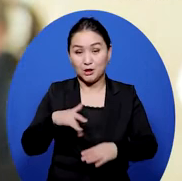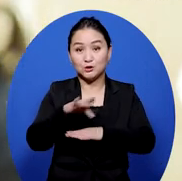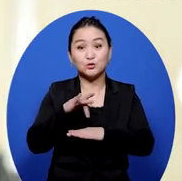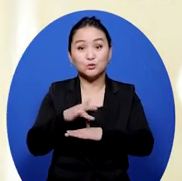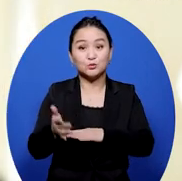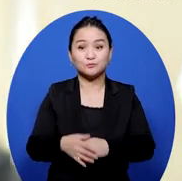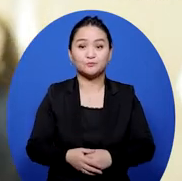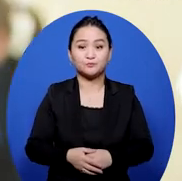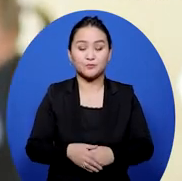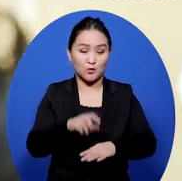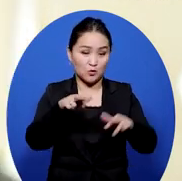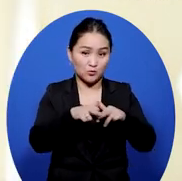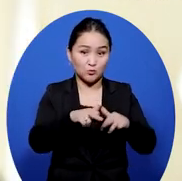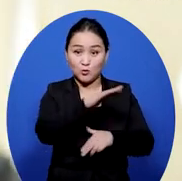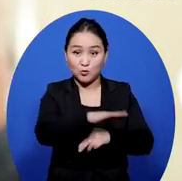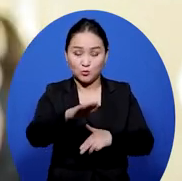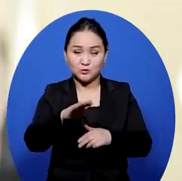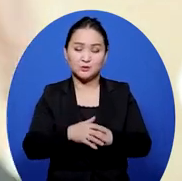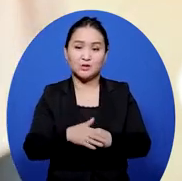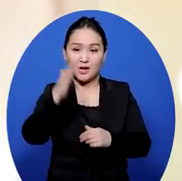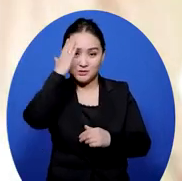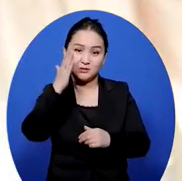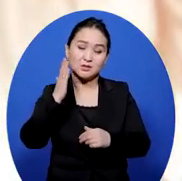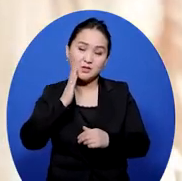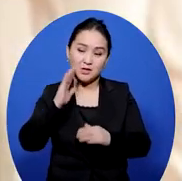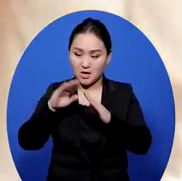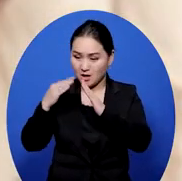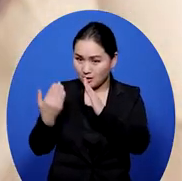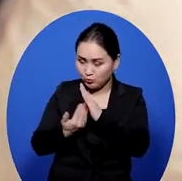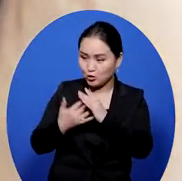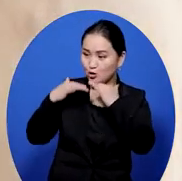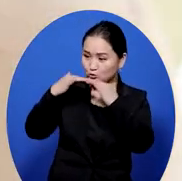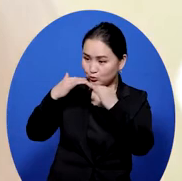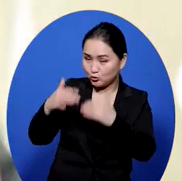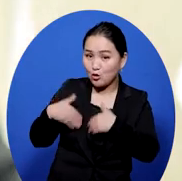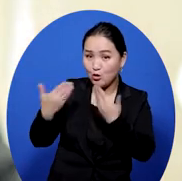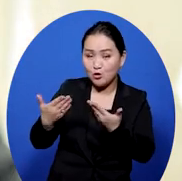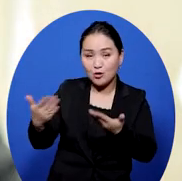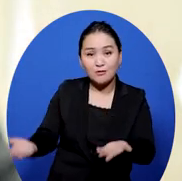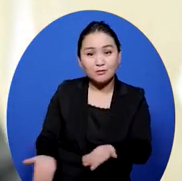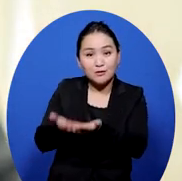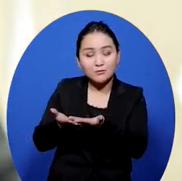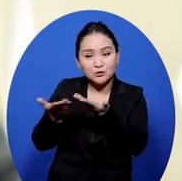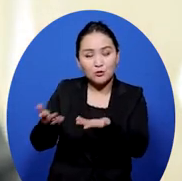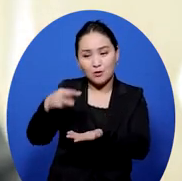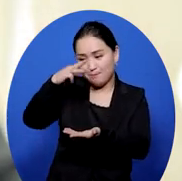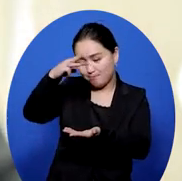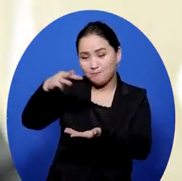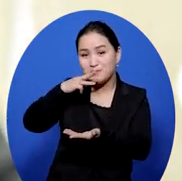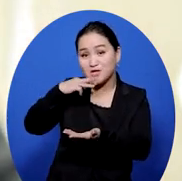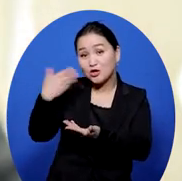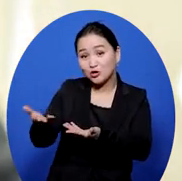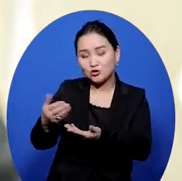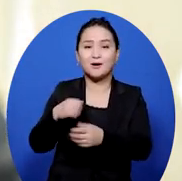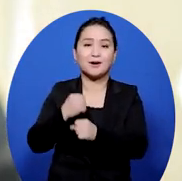болохоор хөгжлийн бэрхшээлтэй хүүхдүүдийн эцэг эх гэр бүлд зөвлөгөө мэдээлэл өгч